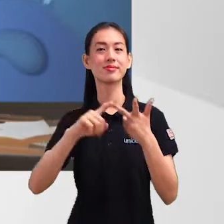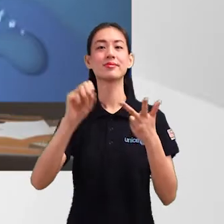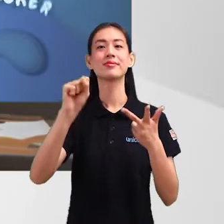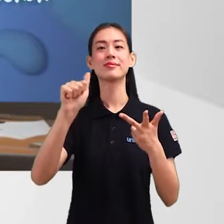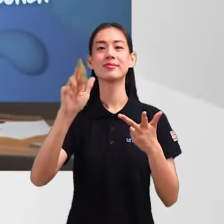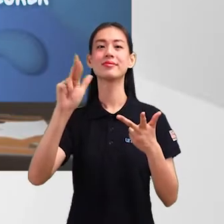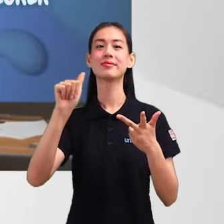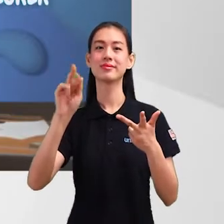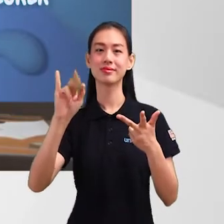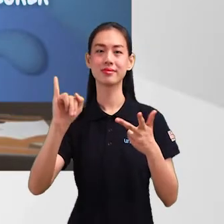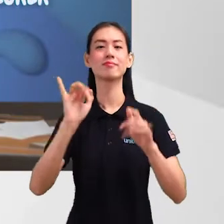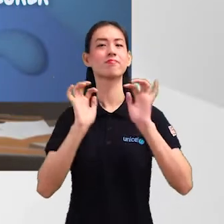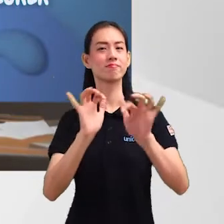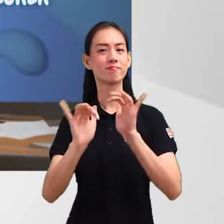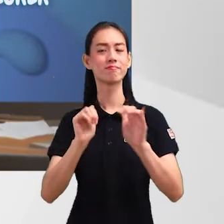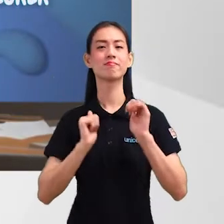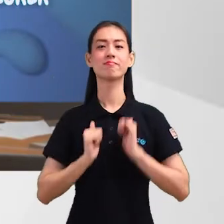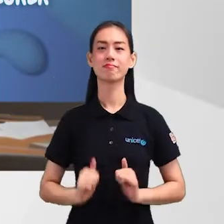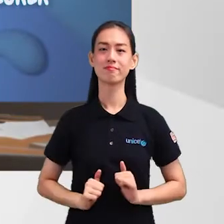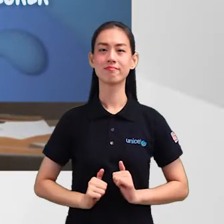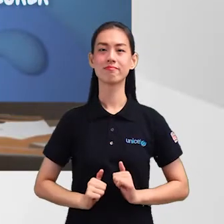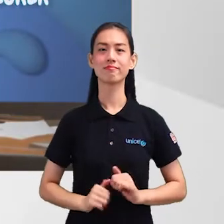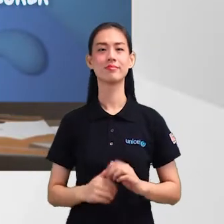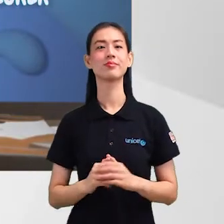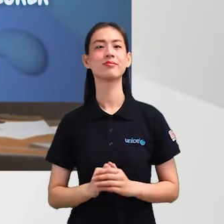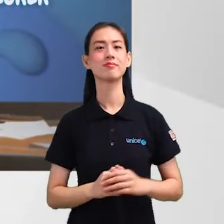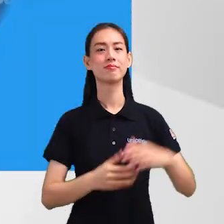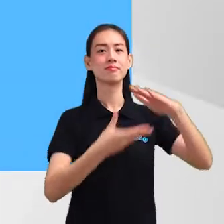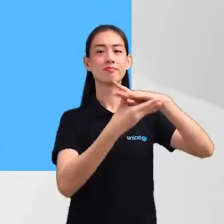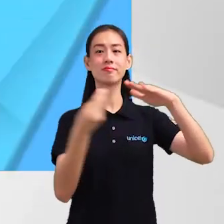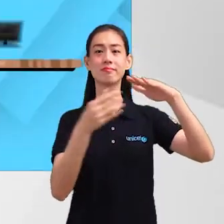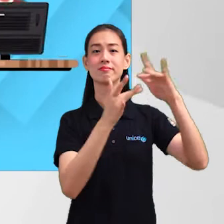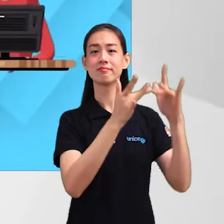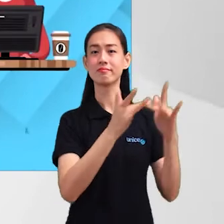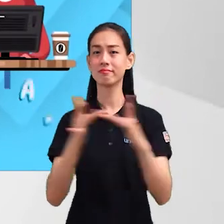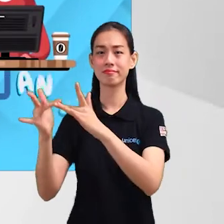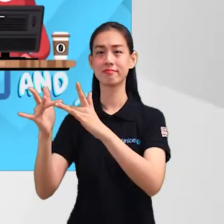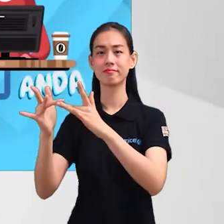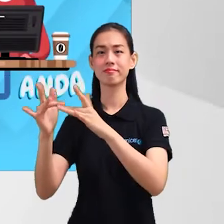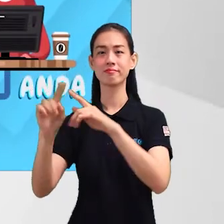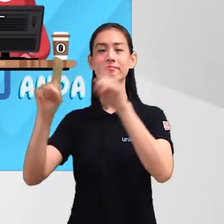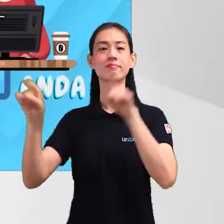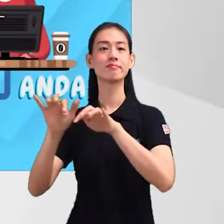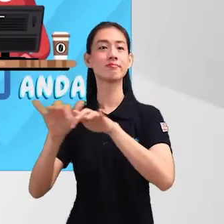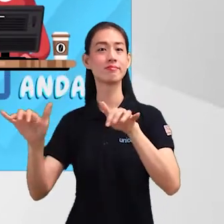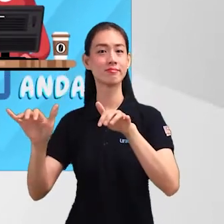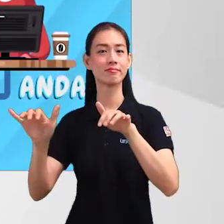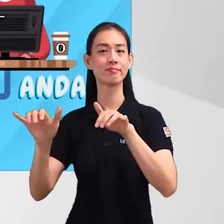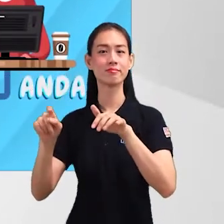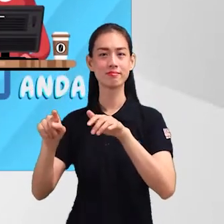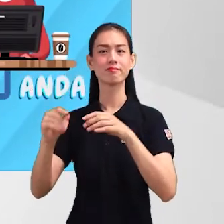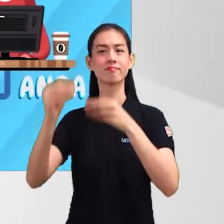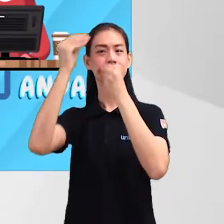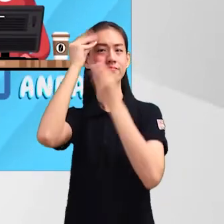Chrome, Internet Explorer atau Safari dan menaip masuk alamat web, komputer kita akan membuat sambungan kepada